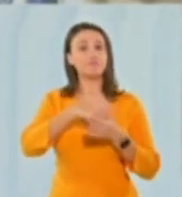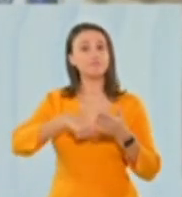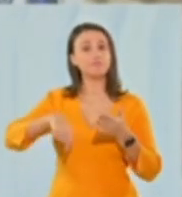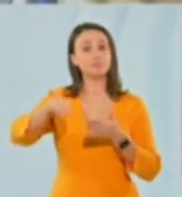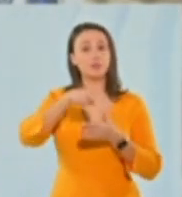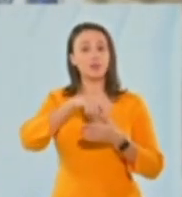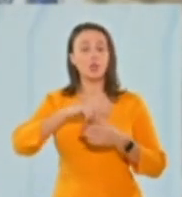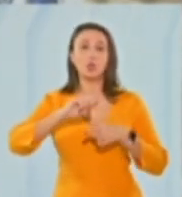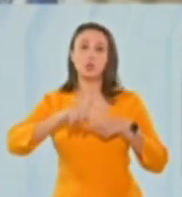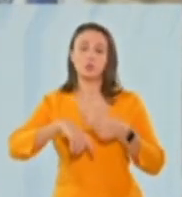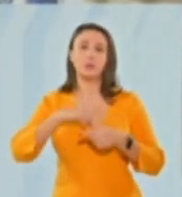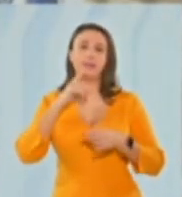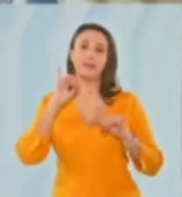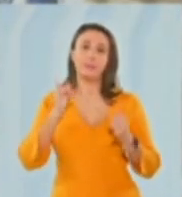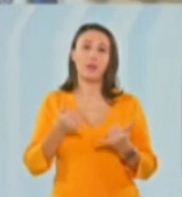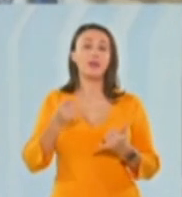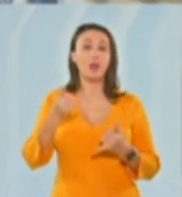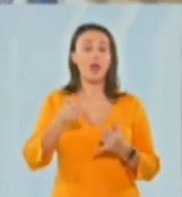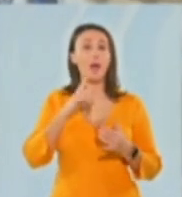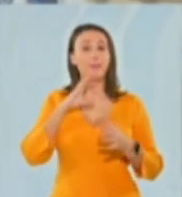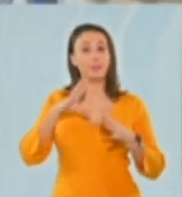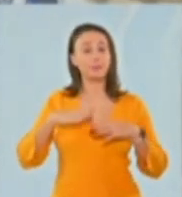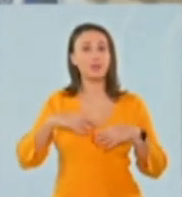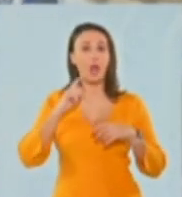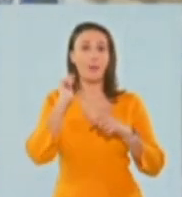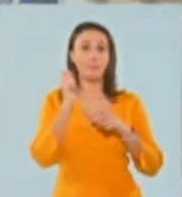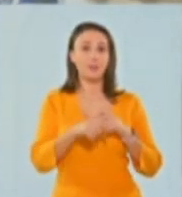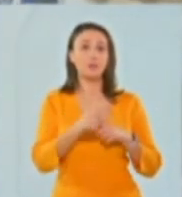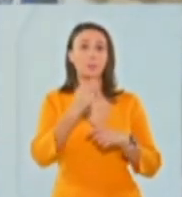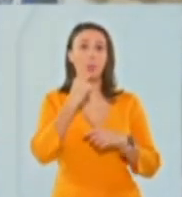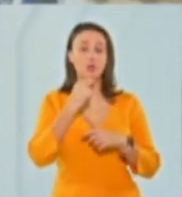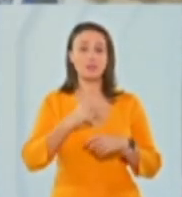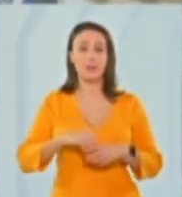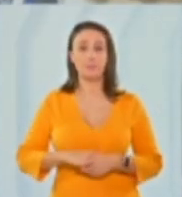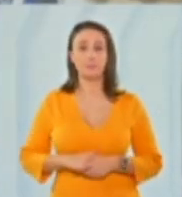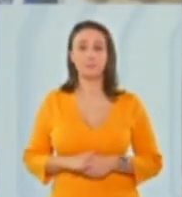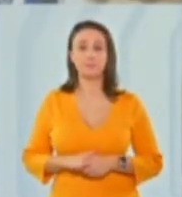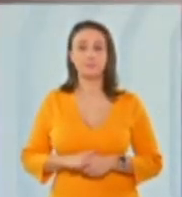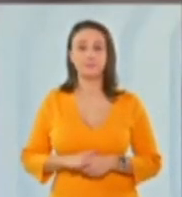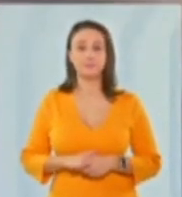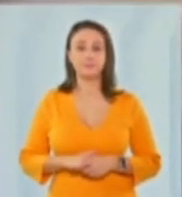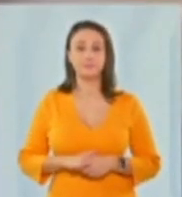giratoriu. După peripeție, curierul a primit și o amendă de la polițiști.